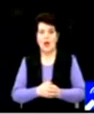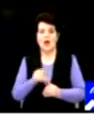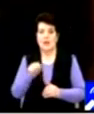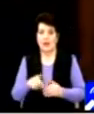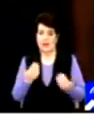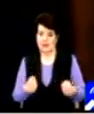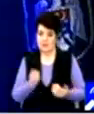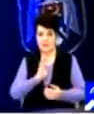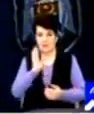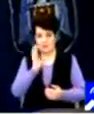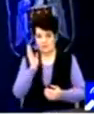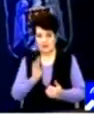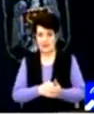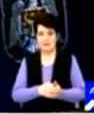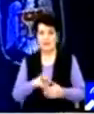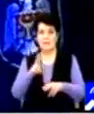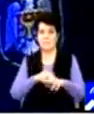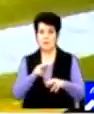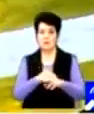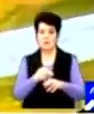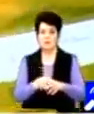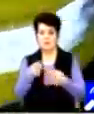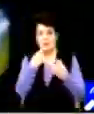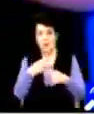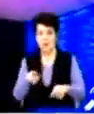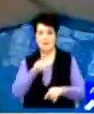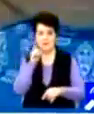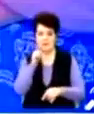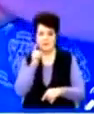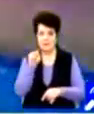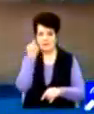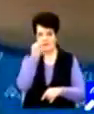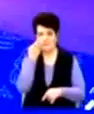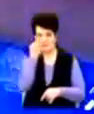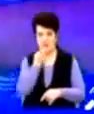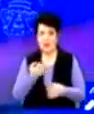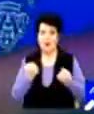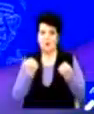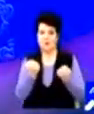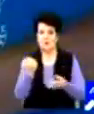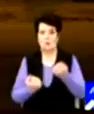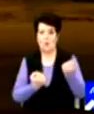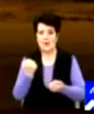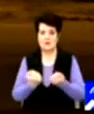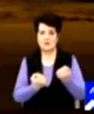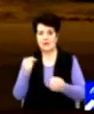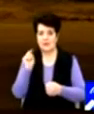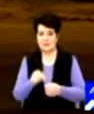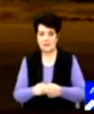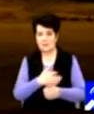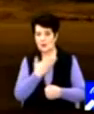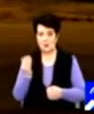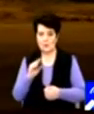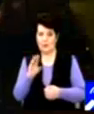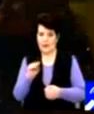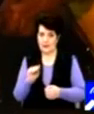în această dimineață, polițiștii au prins o altă tânără în stare de ebrietate conducând o mașină. Aceasta nu avea